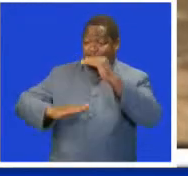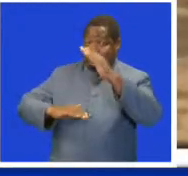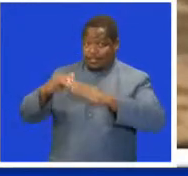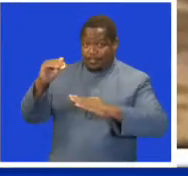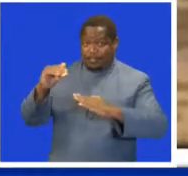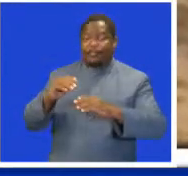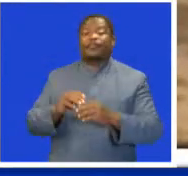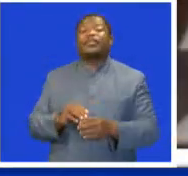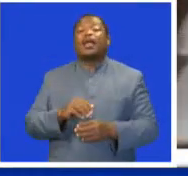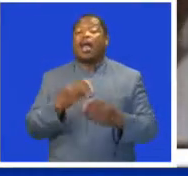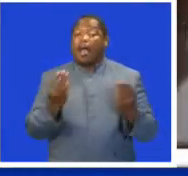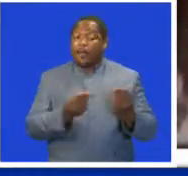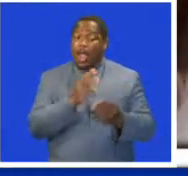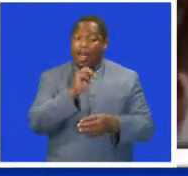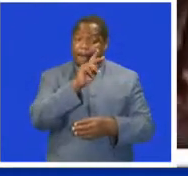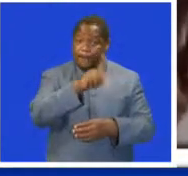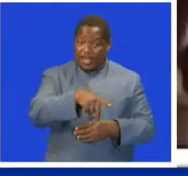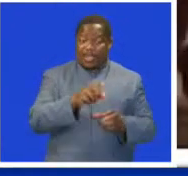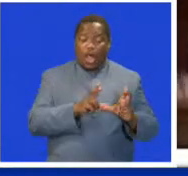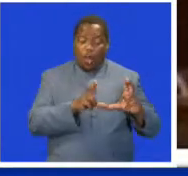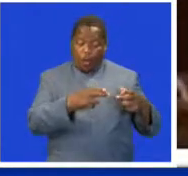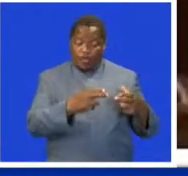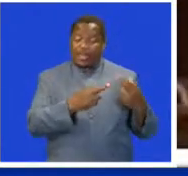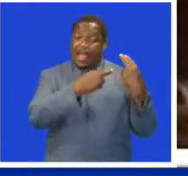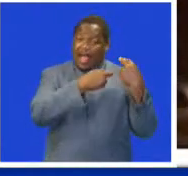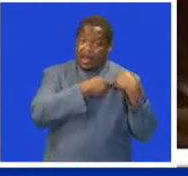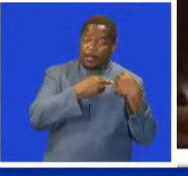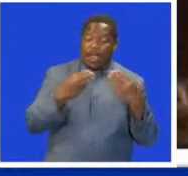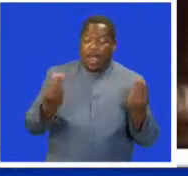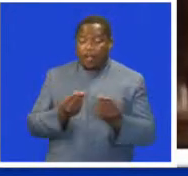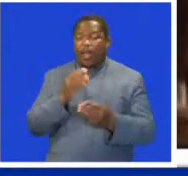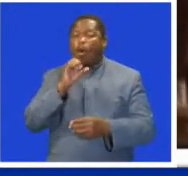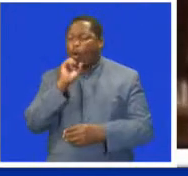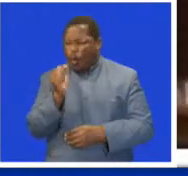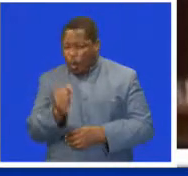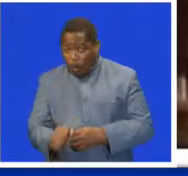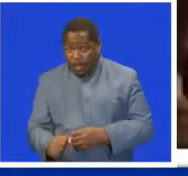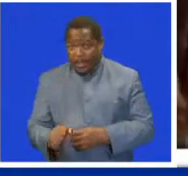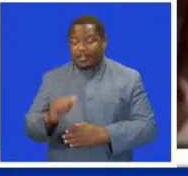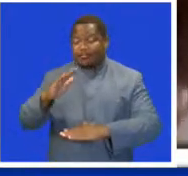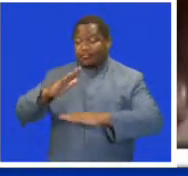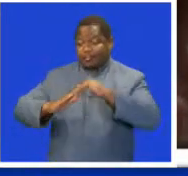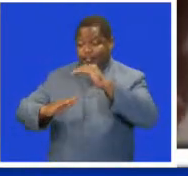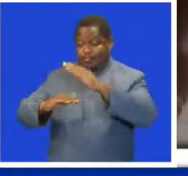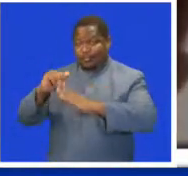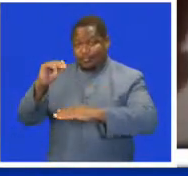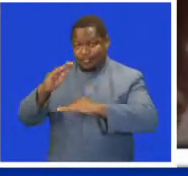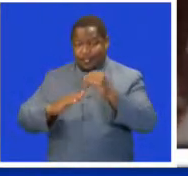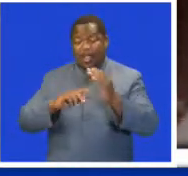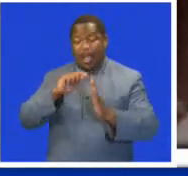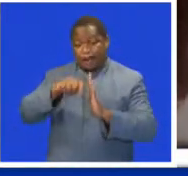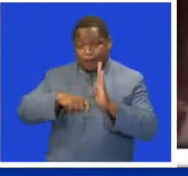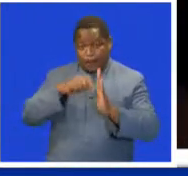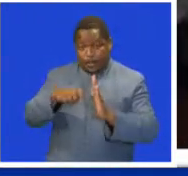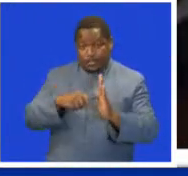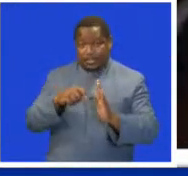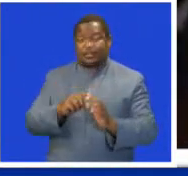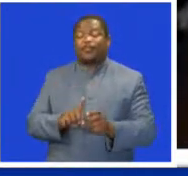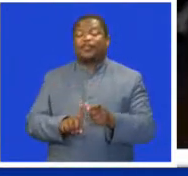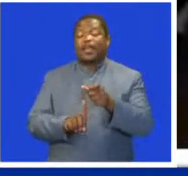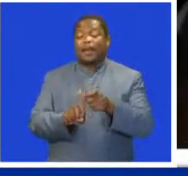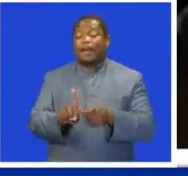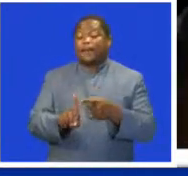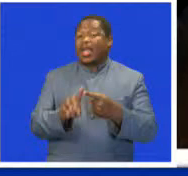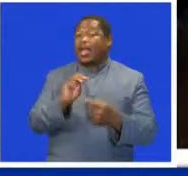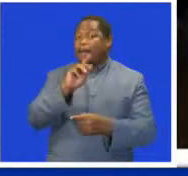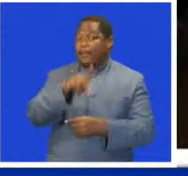kunakekelwa kwabantu labadzala eveni laseSwatini le kul committee ke leholwa ngomhlonisha wayo inkundla lapha eKhubutha